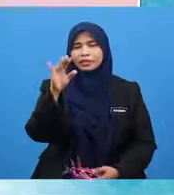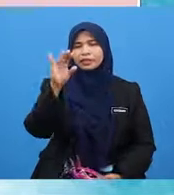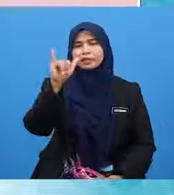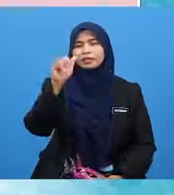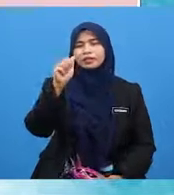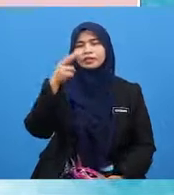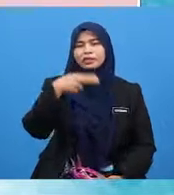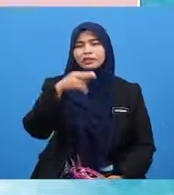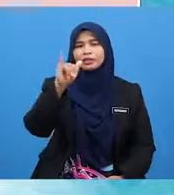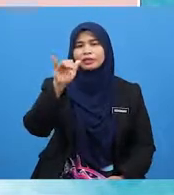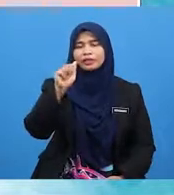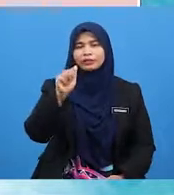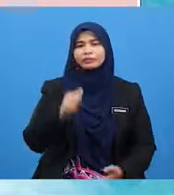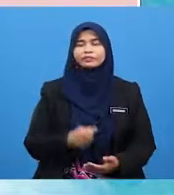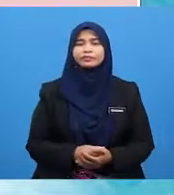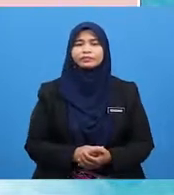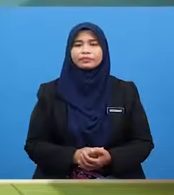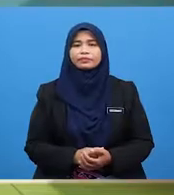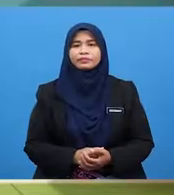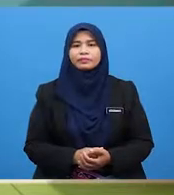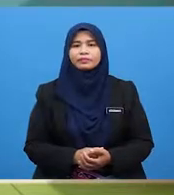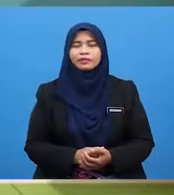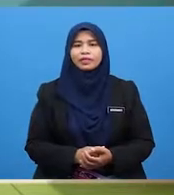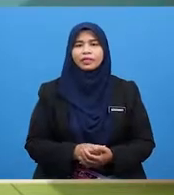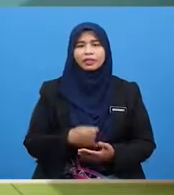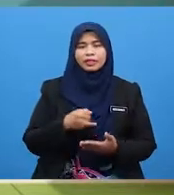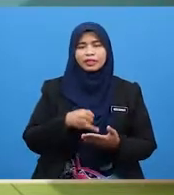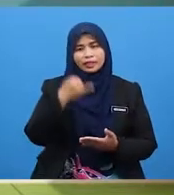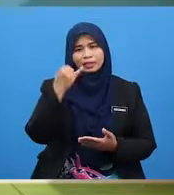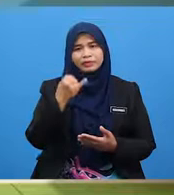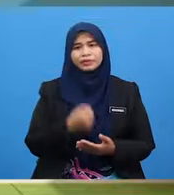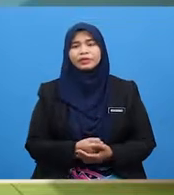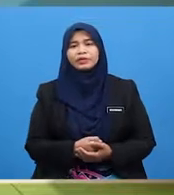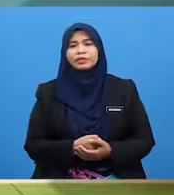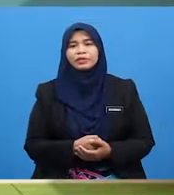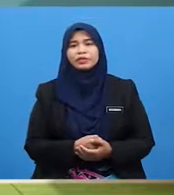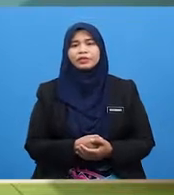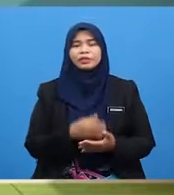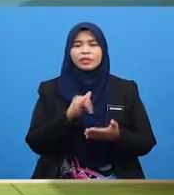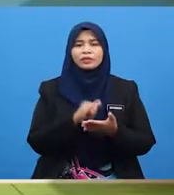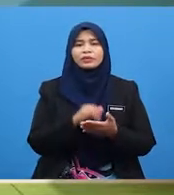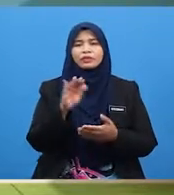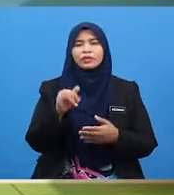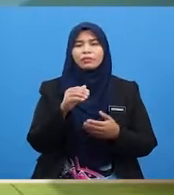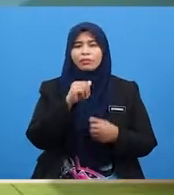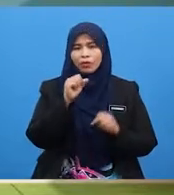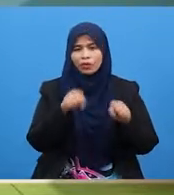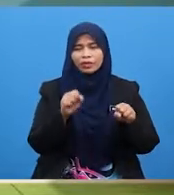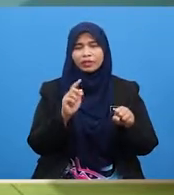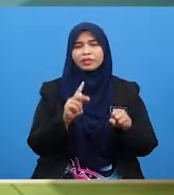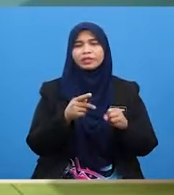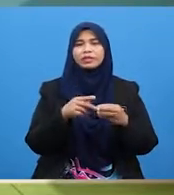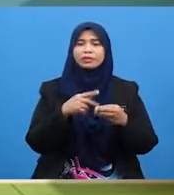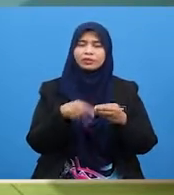Sa'id Al-Ansari. Ilmu pelita hidup, itulah ungkapan yang boleh kita kaitkan